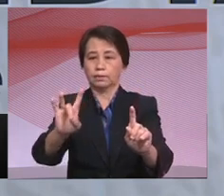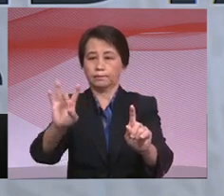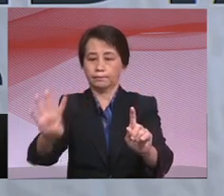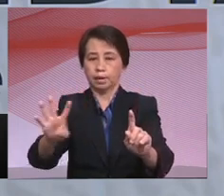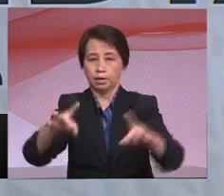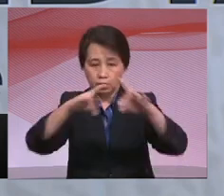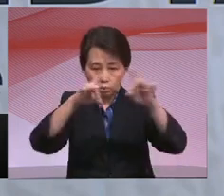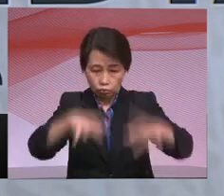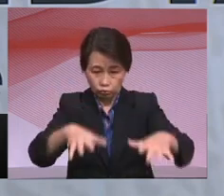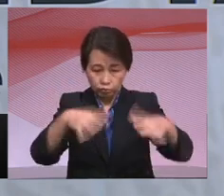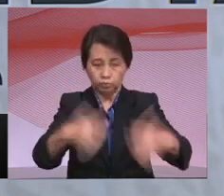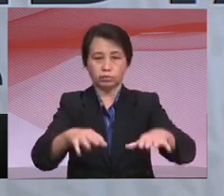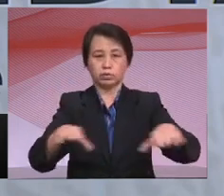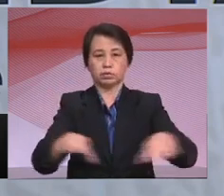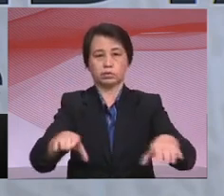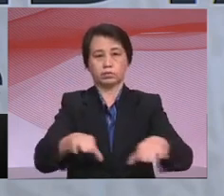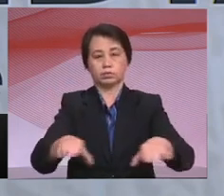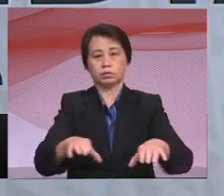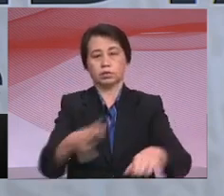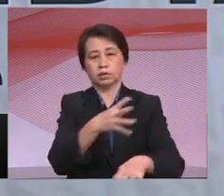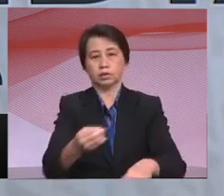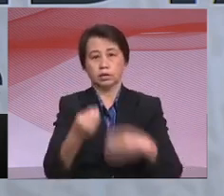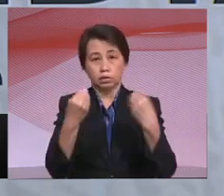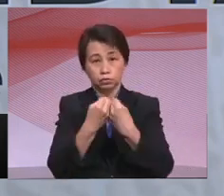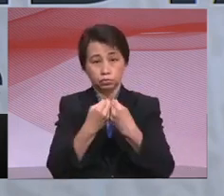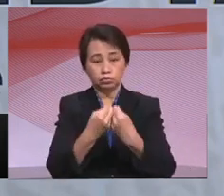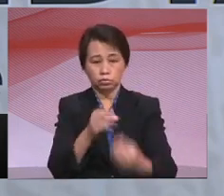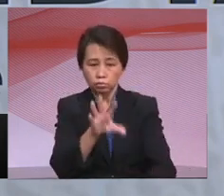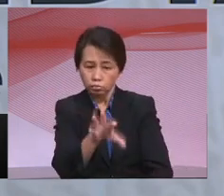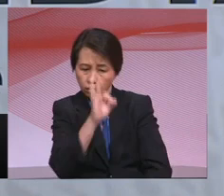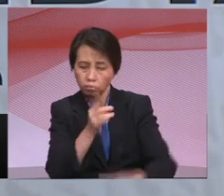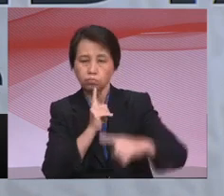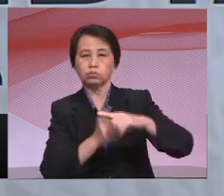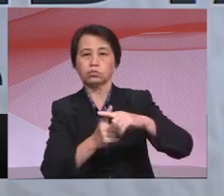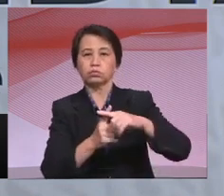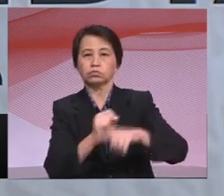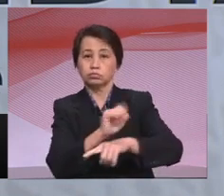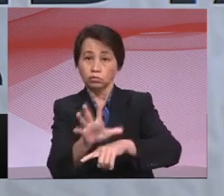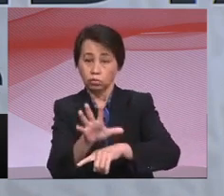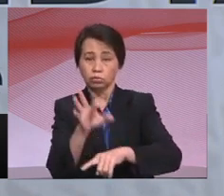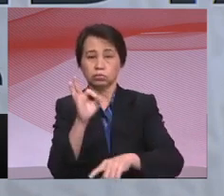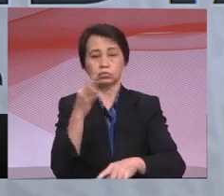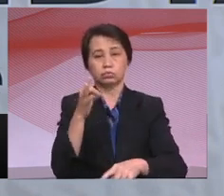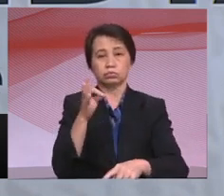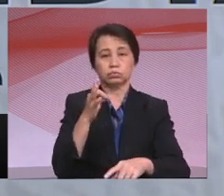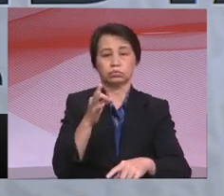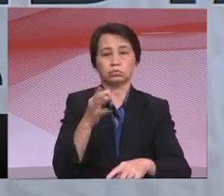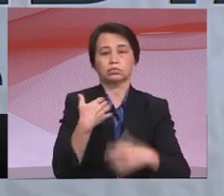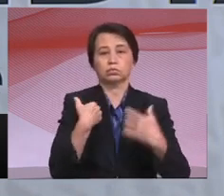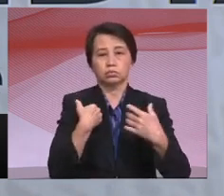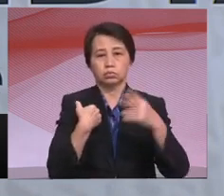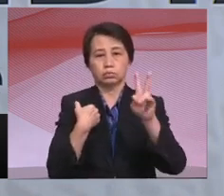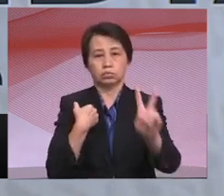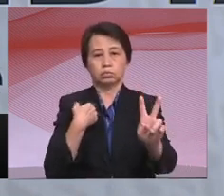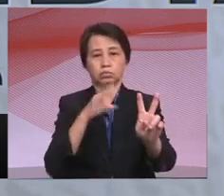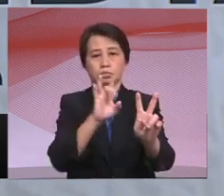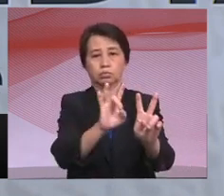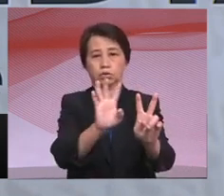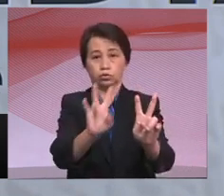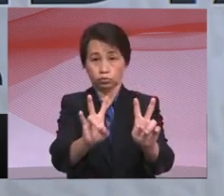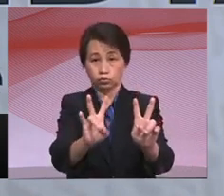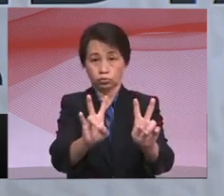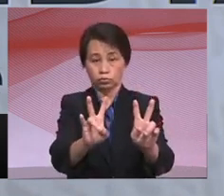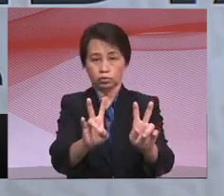122,784 ujian telah dilaksanakan. Dan jumlah kes yang didapati positif COVID-19 adalah 287